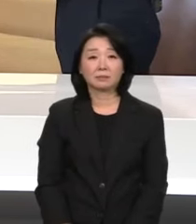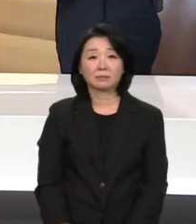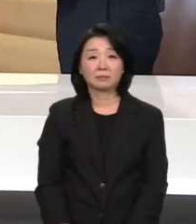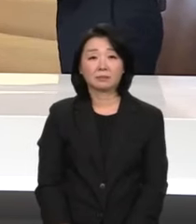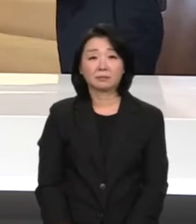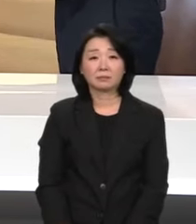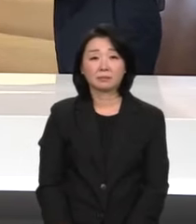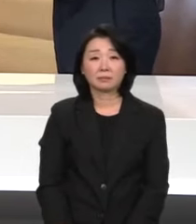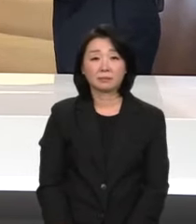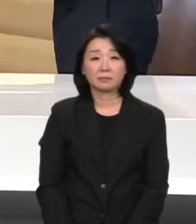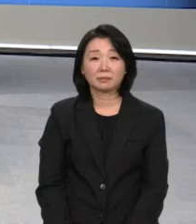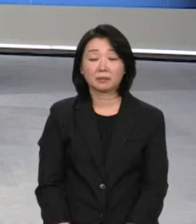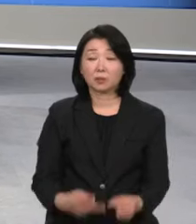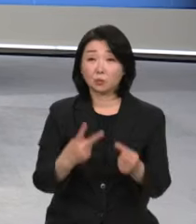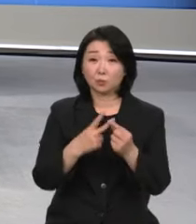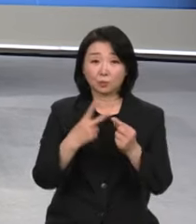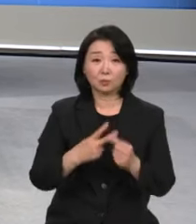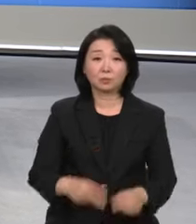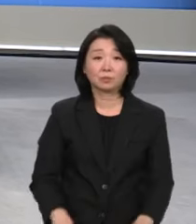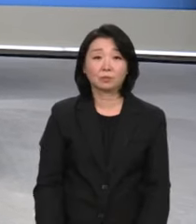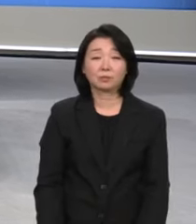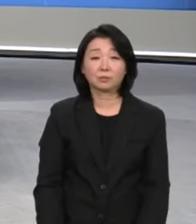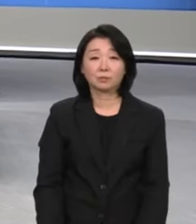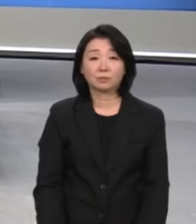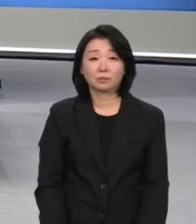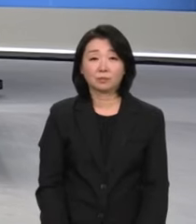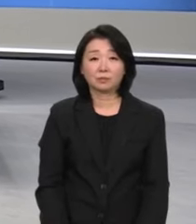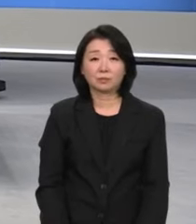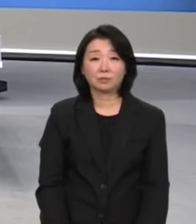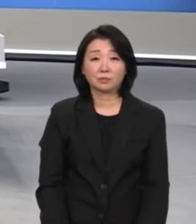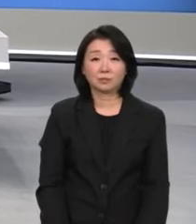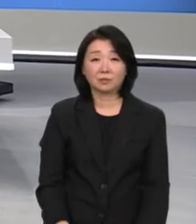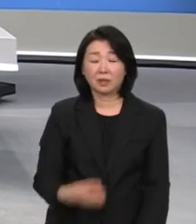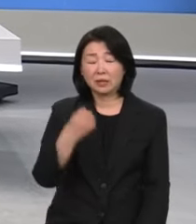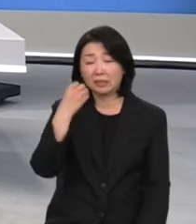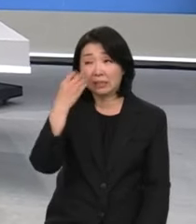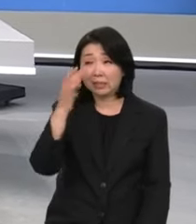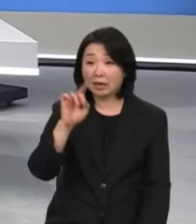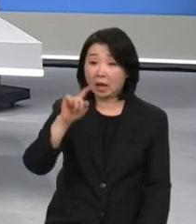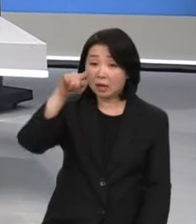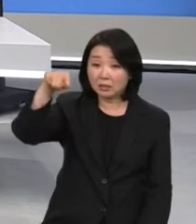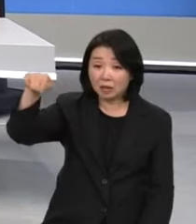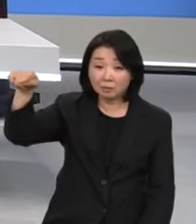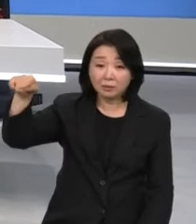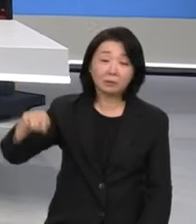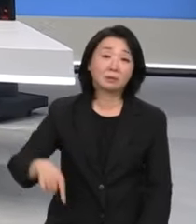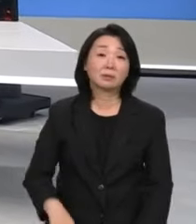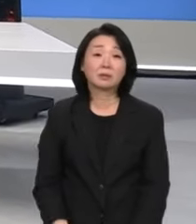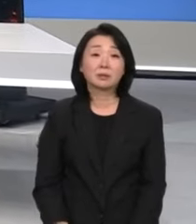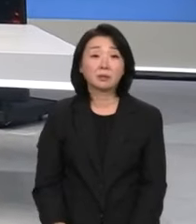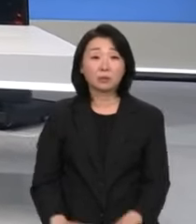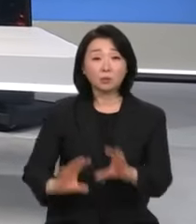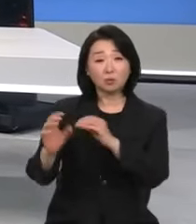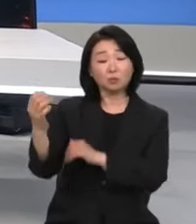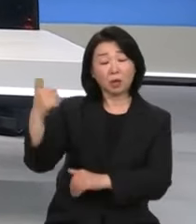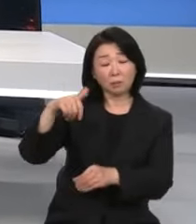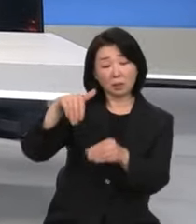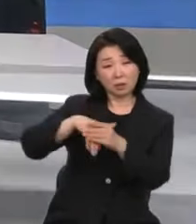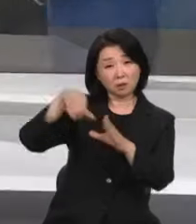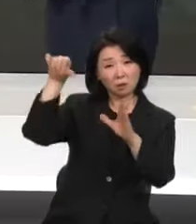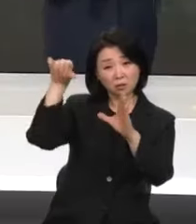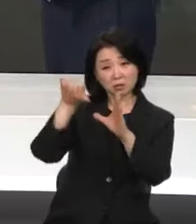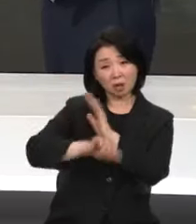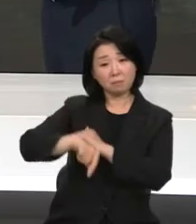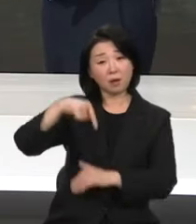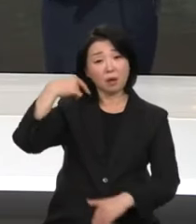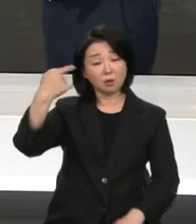볼까요? 자, 두 번째 이슈 보겠습니다. 자, 이상한 그래프라고 정해봤는데요. 자, 국민의힘이 지금 선거 참패한